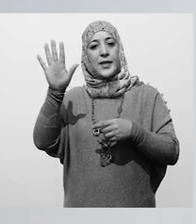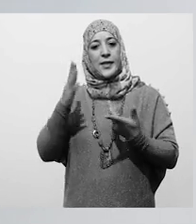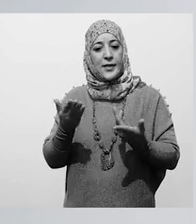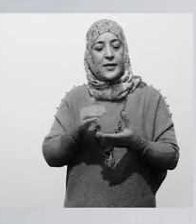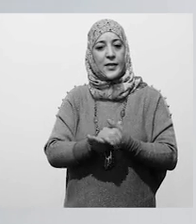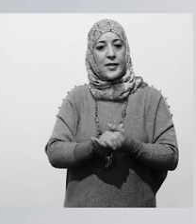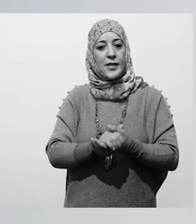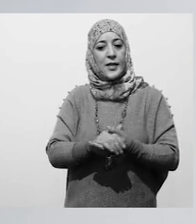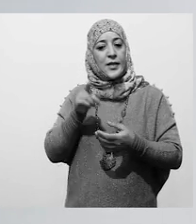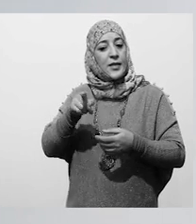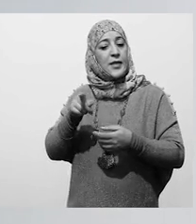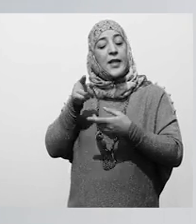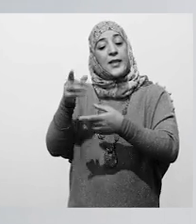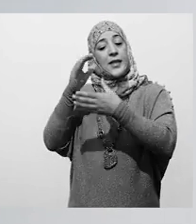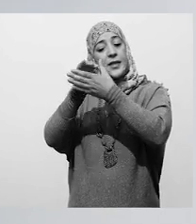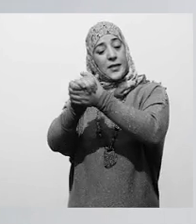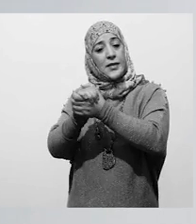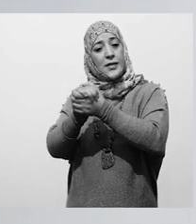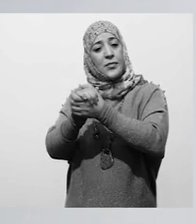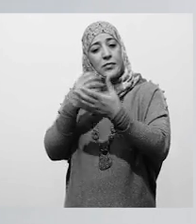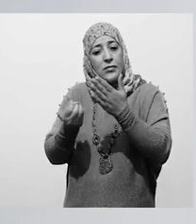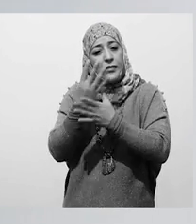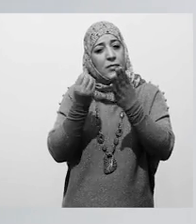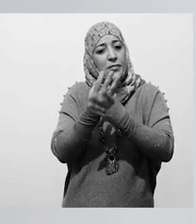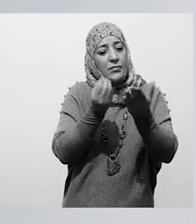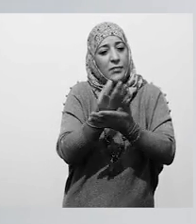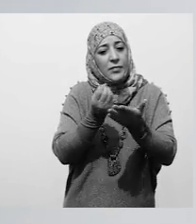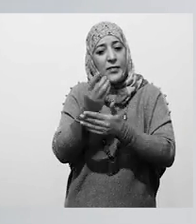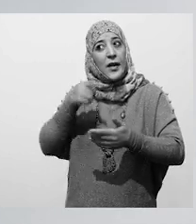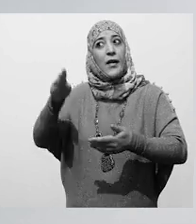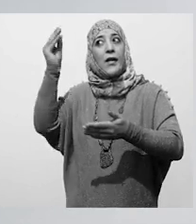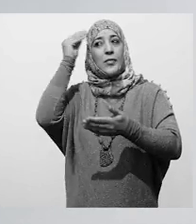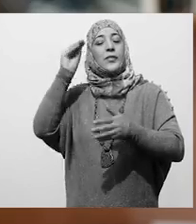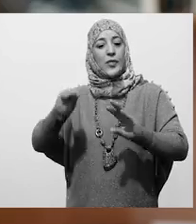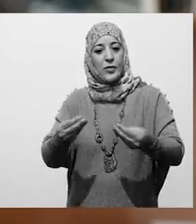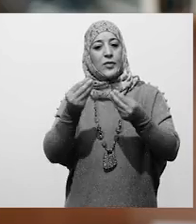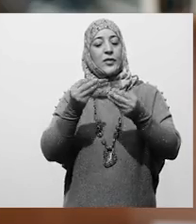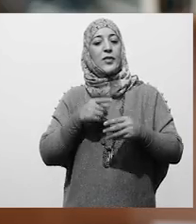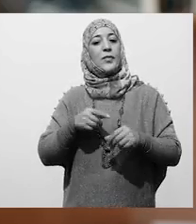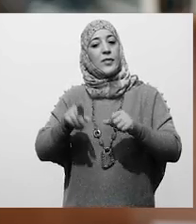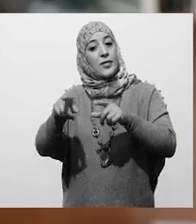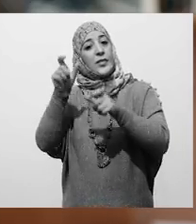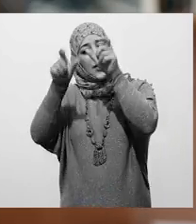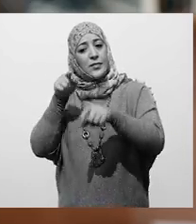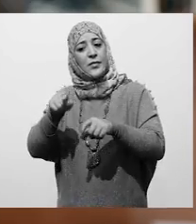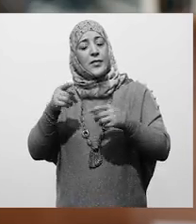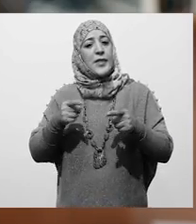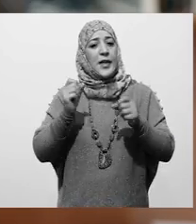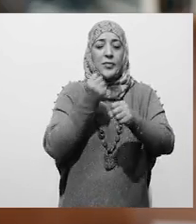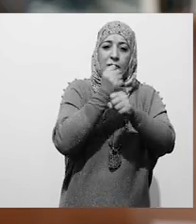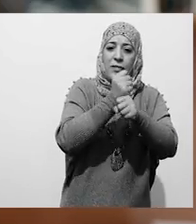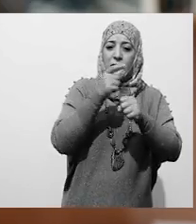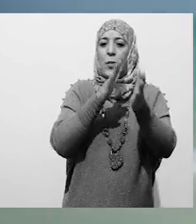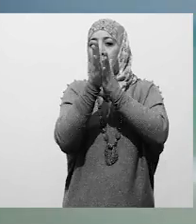2015. Donc à travers ces événements, donc, j'ai commencé. Les enquêteurs ont fait un excellent travail, ils étaient